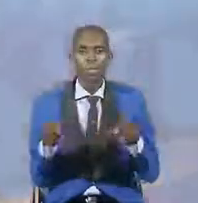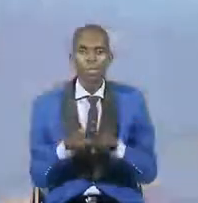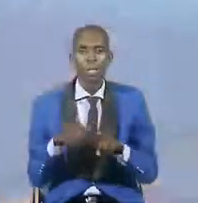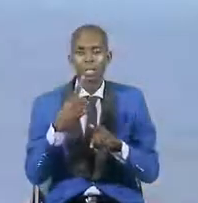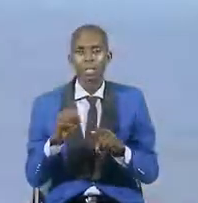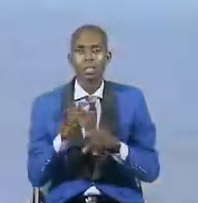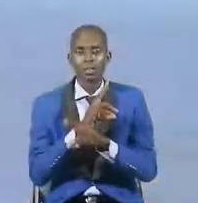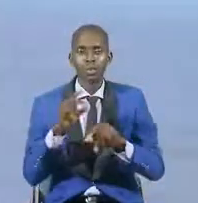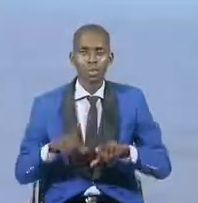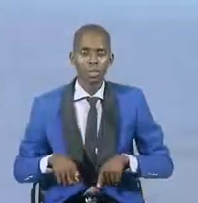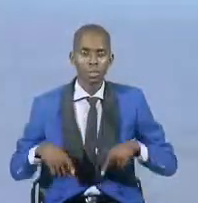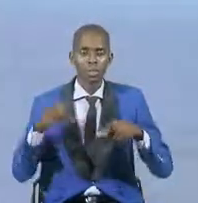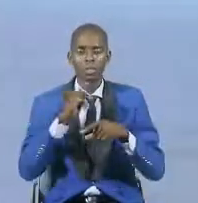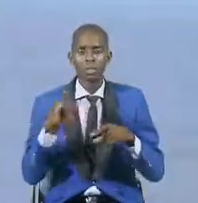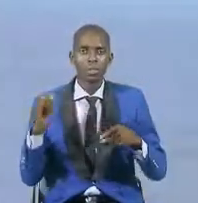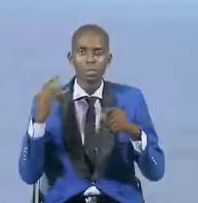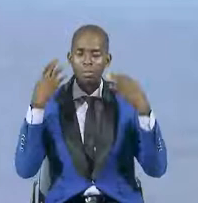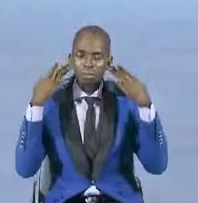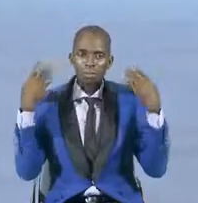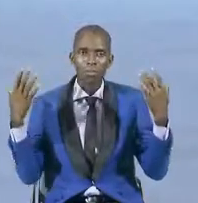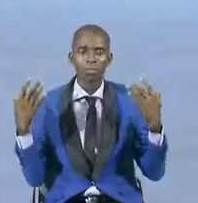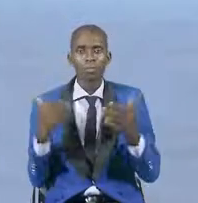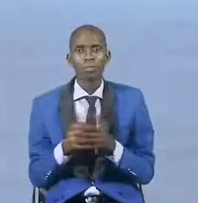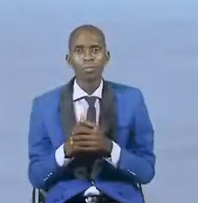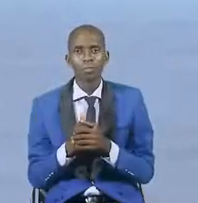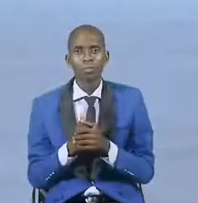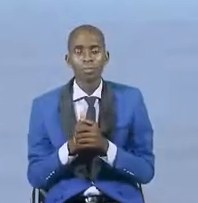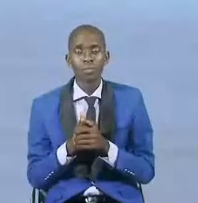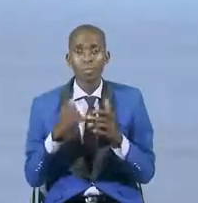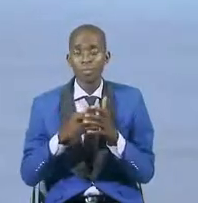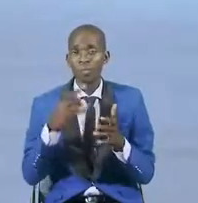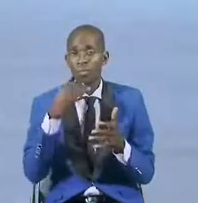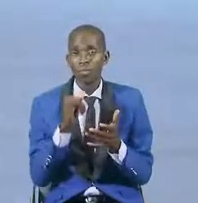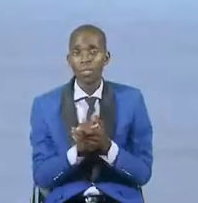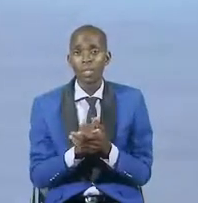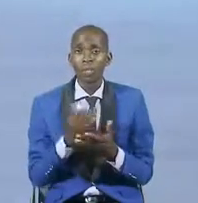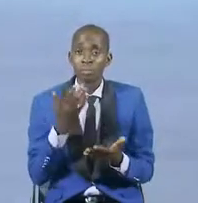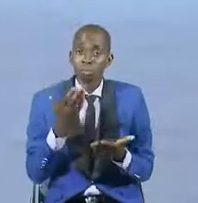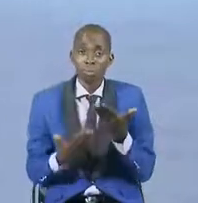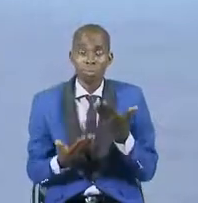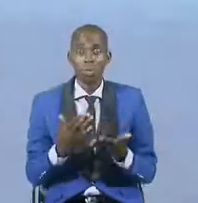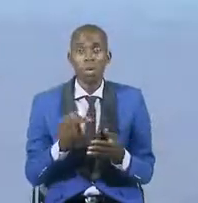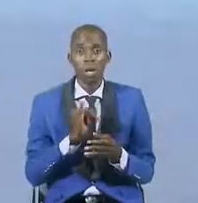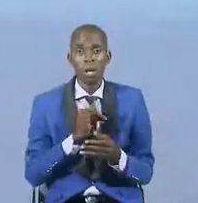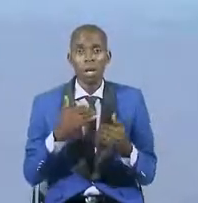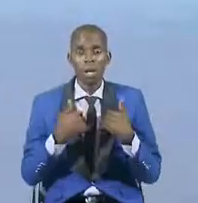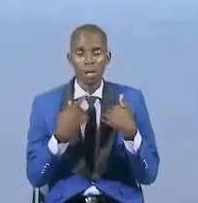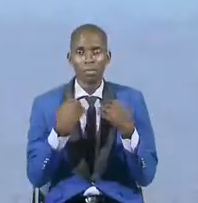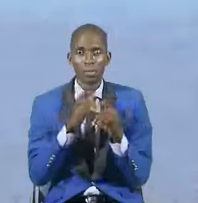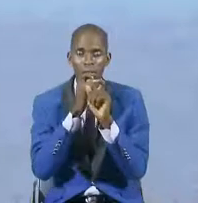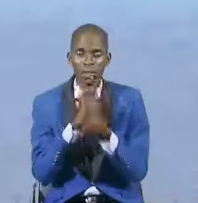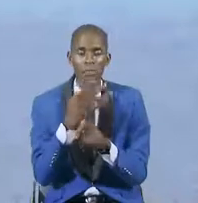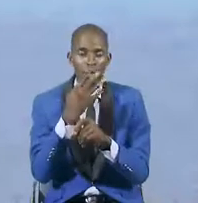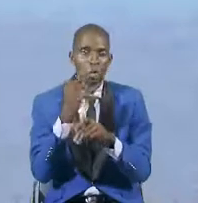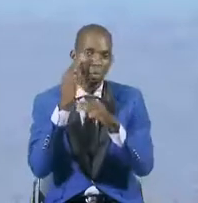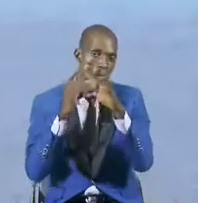qui résonne ou une cymbale qui retentit. Verset 2. Et quand j'aurai